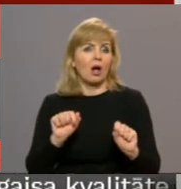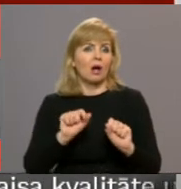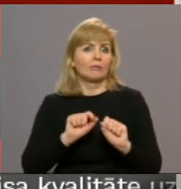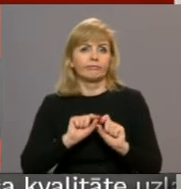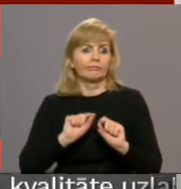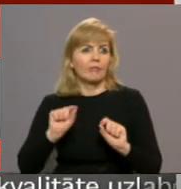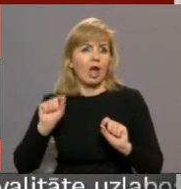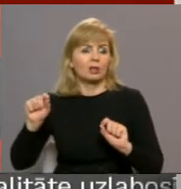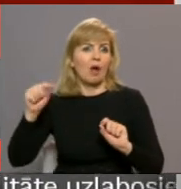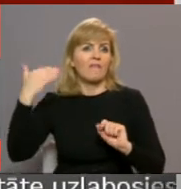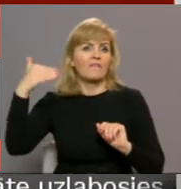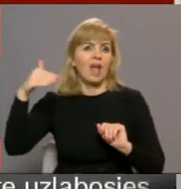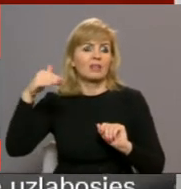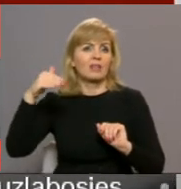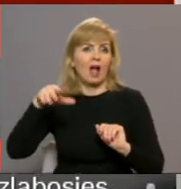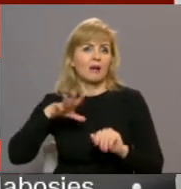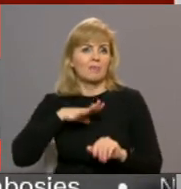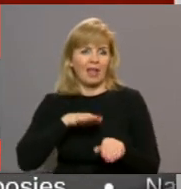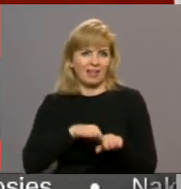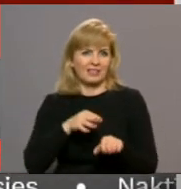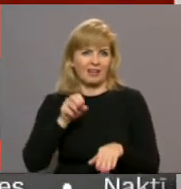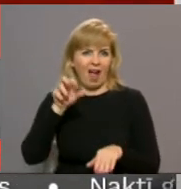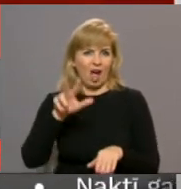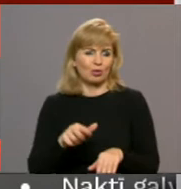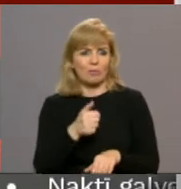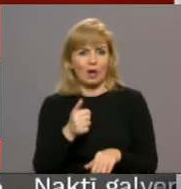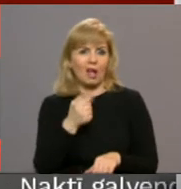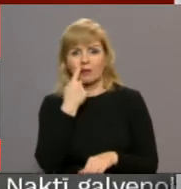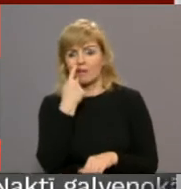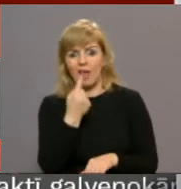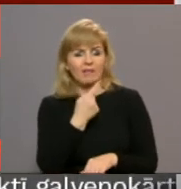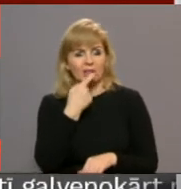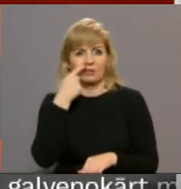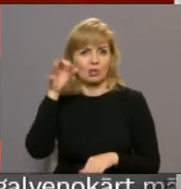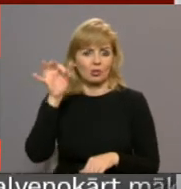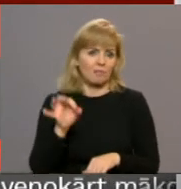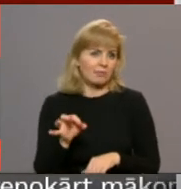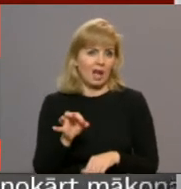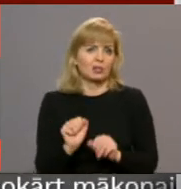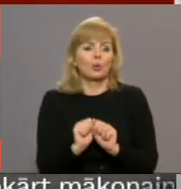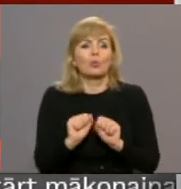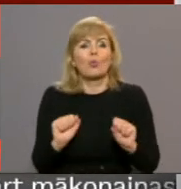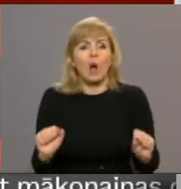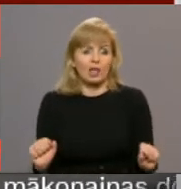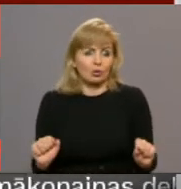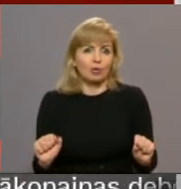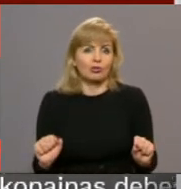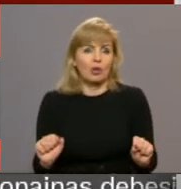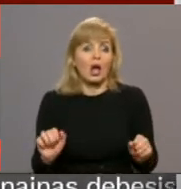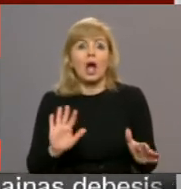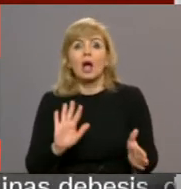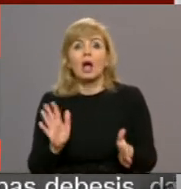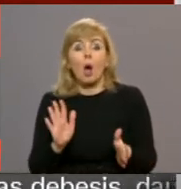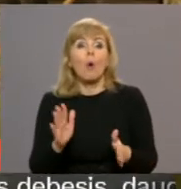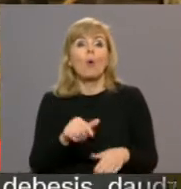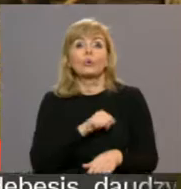nu, piemēram, mums tā, kad bija 18. Gada. Nu, neviens nav 100% nodrošināts, jā, ja tu kaut ko